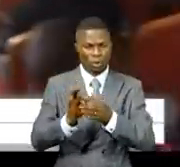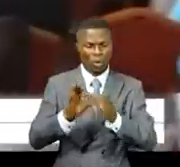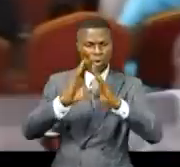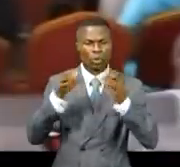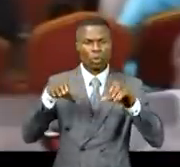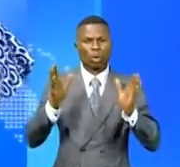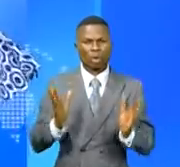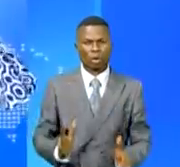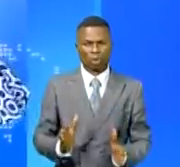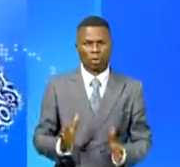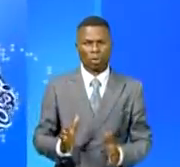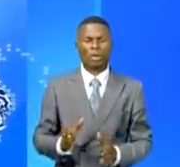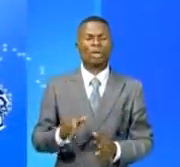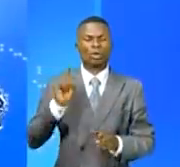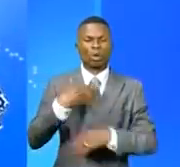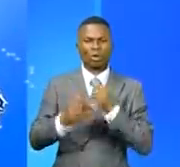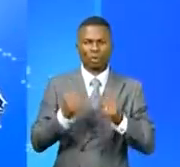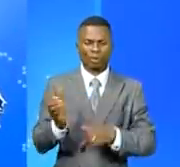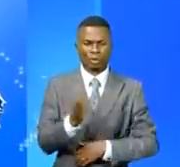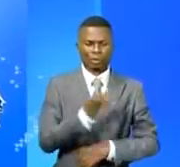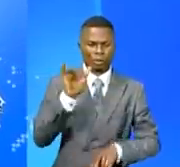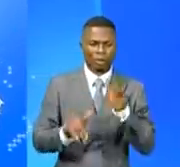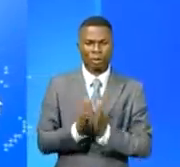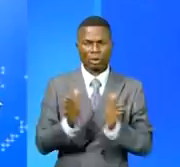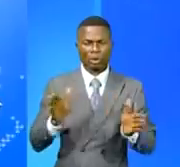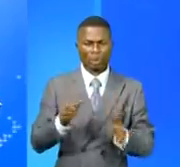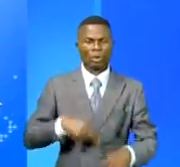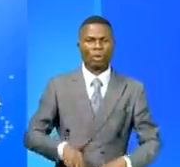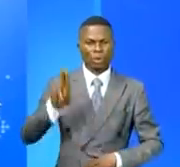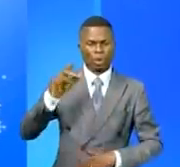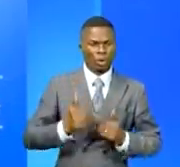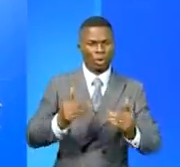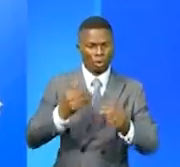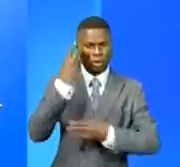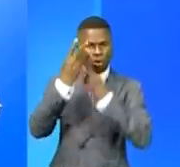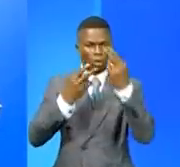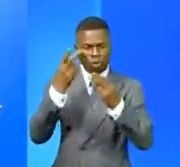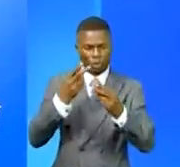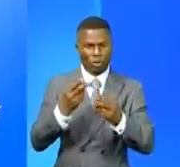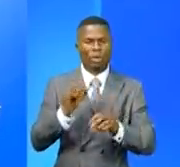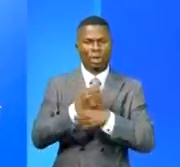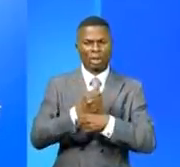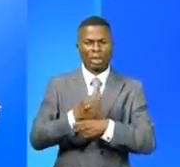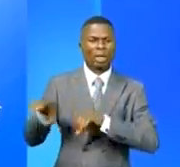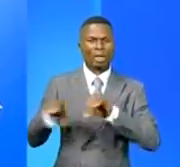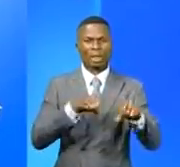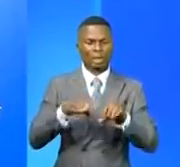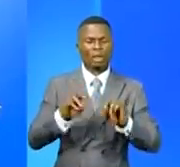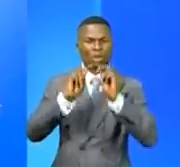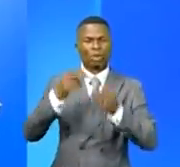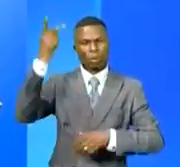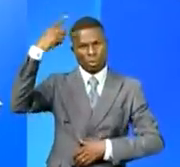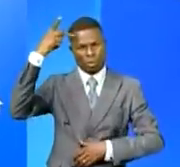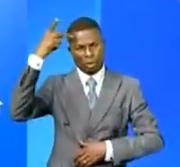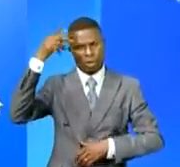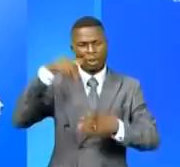Congolais. Le secrétaire général de l'UDPS poursuit sa tournée de redynamisation des activités du parti